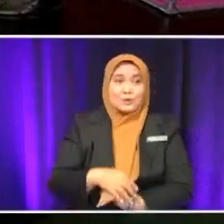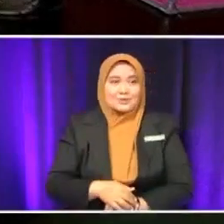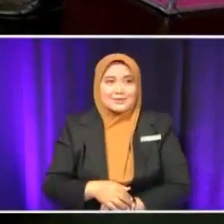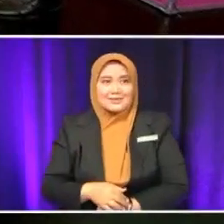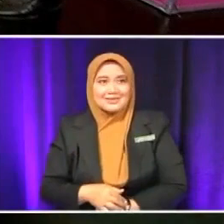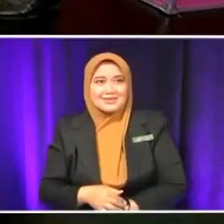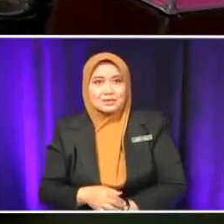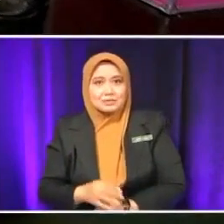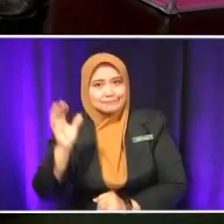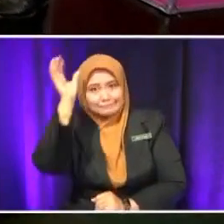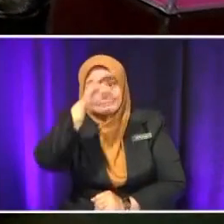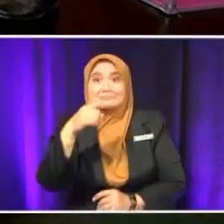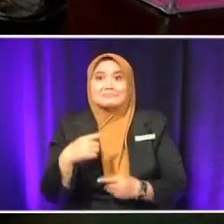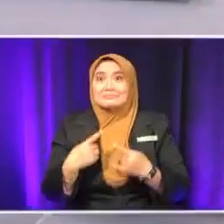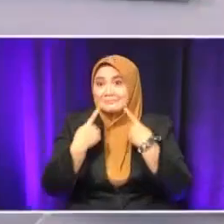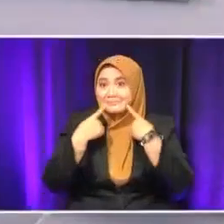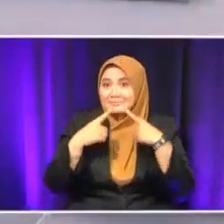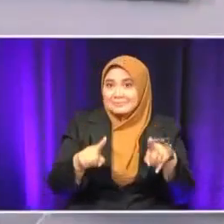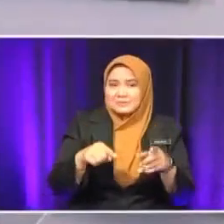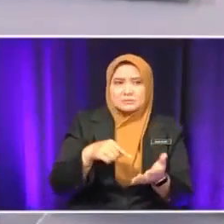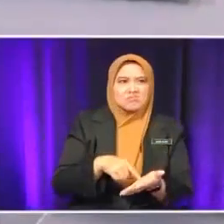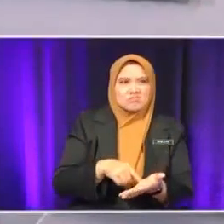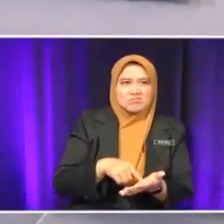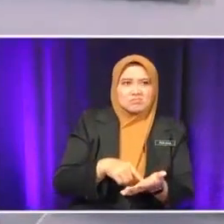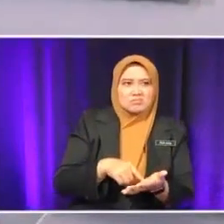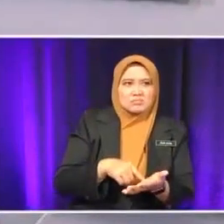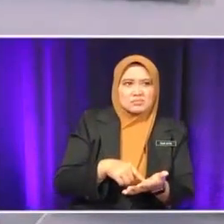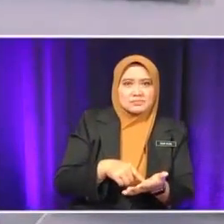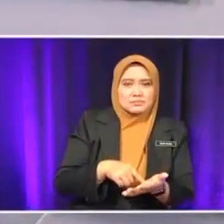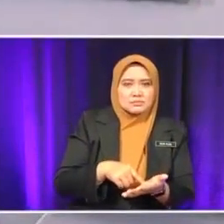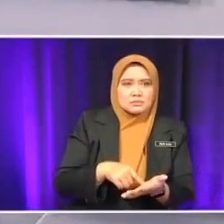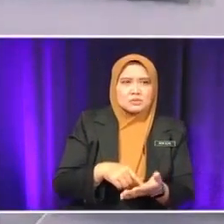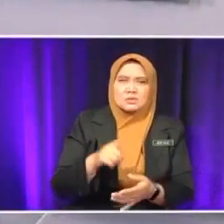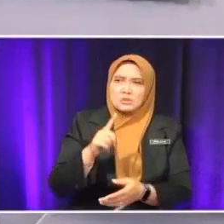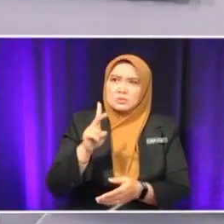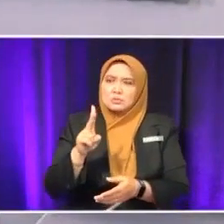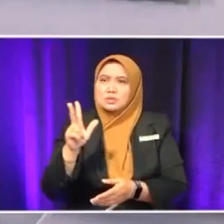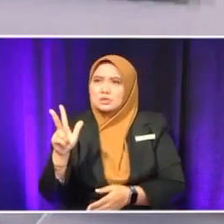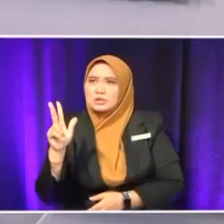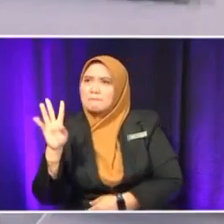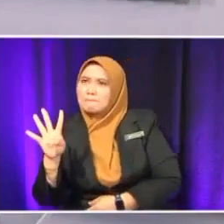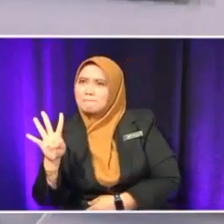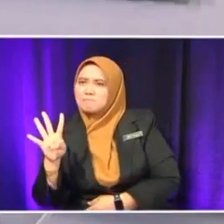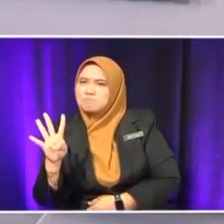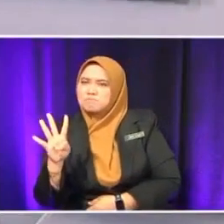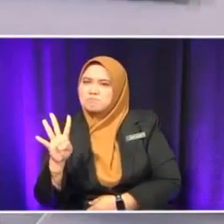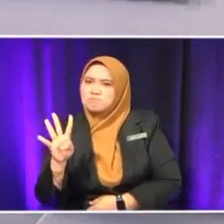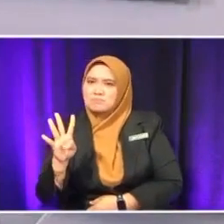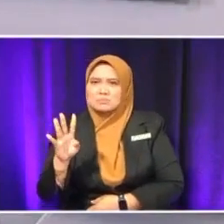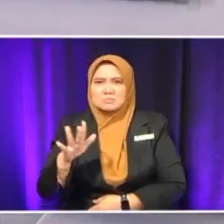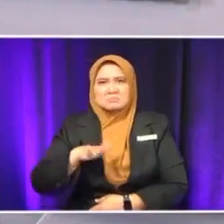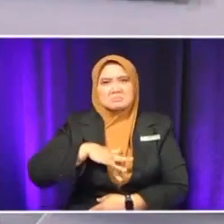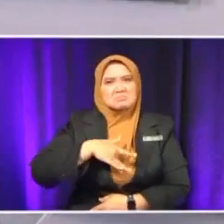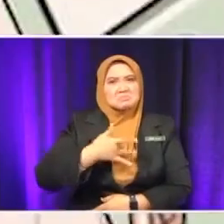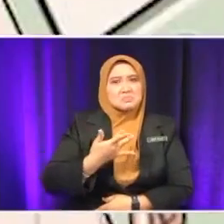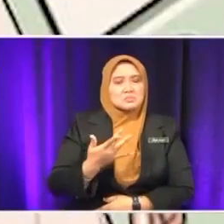boleh. Yang ni 1 2 3 4. 1 2 3 4. Saya rasa ya, yang ni